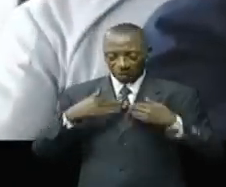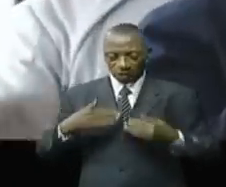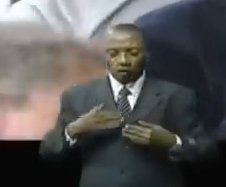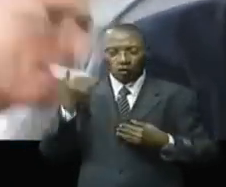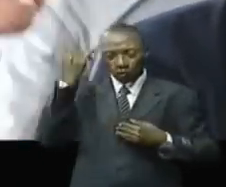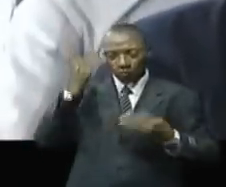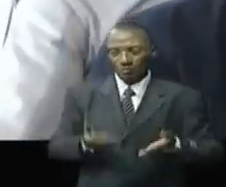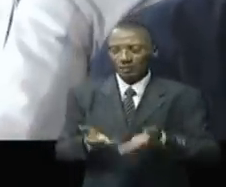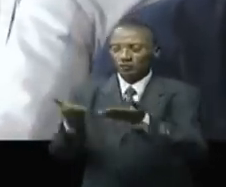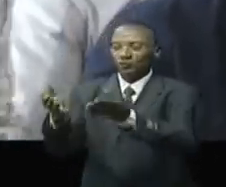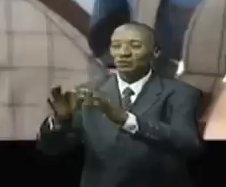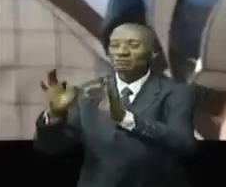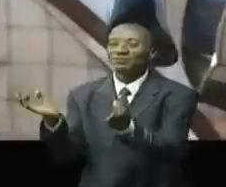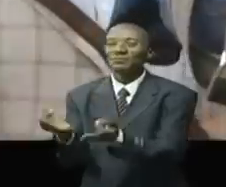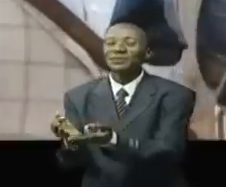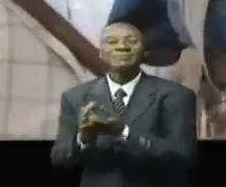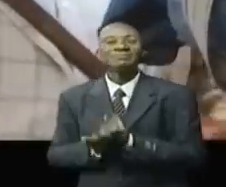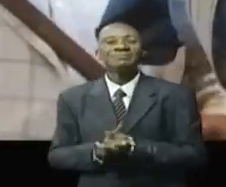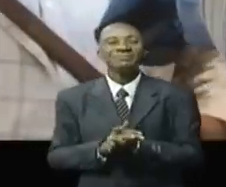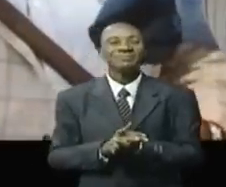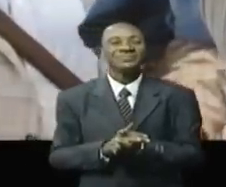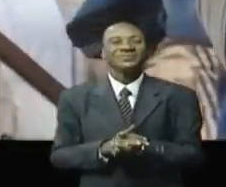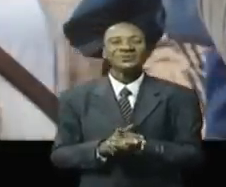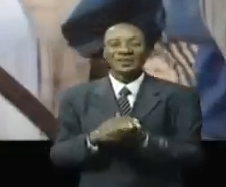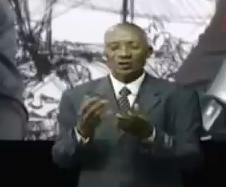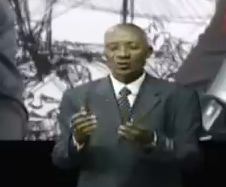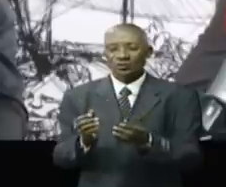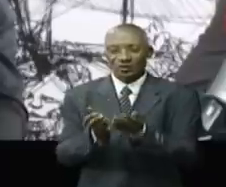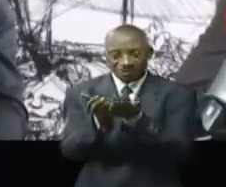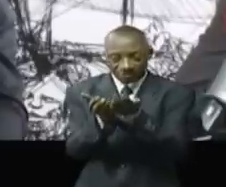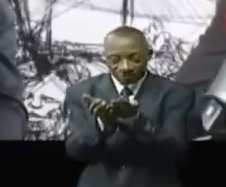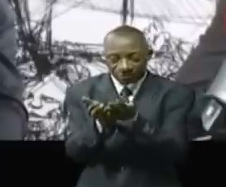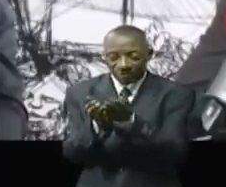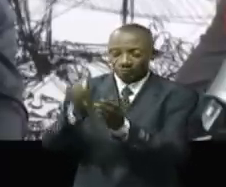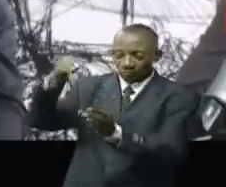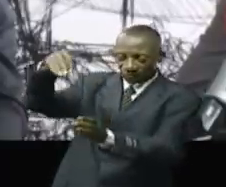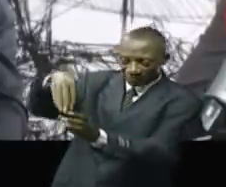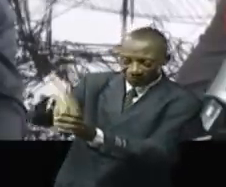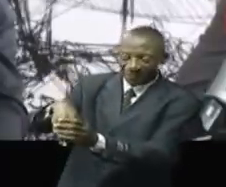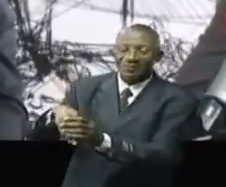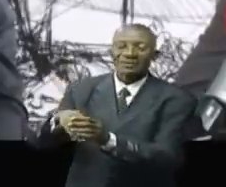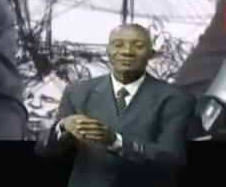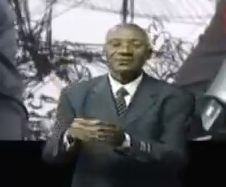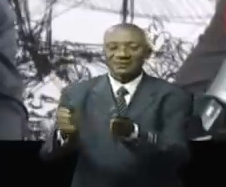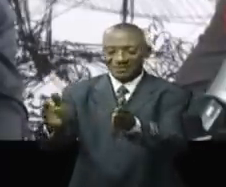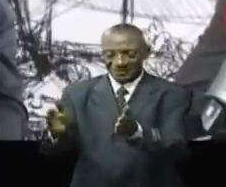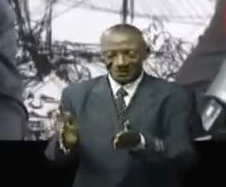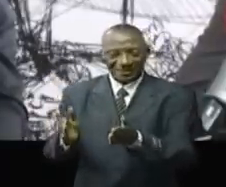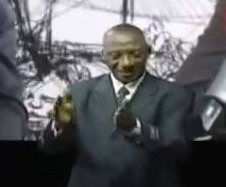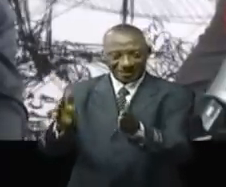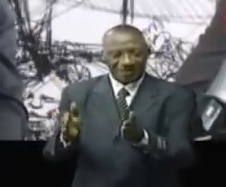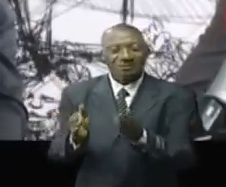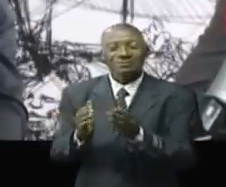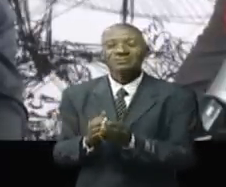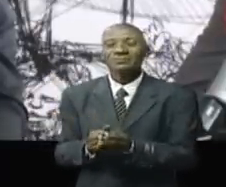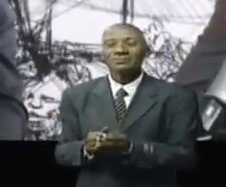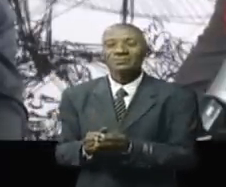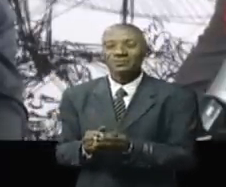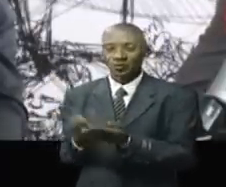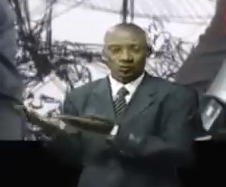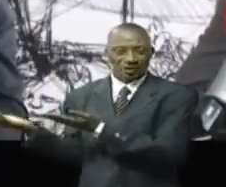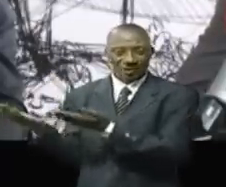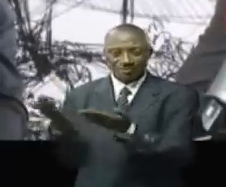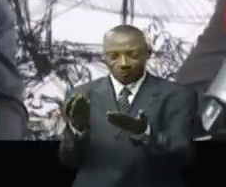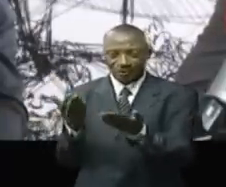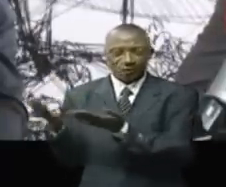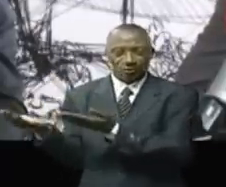donc, ces restes seront mis dans un cercueil que nous avons amené de chez nous, dans un bois de chez nous, donc la terre de